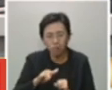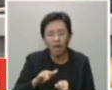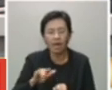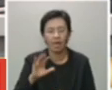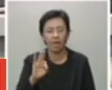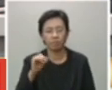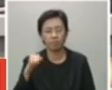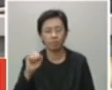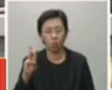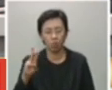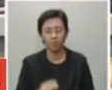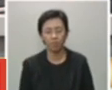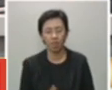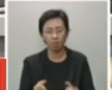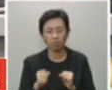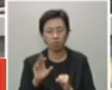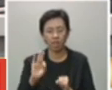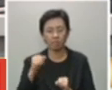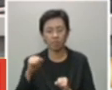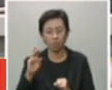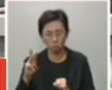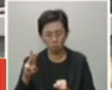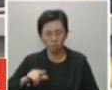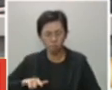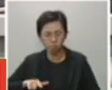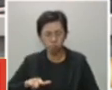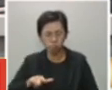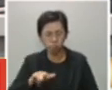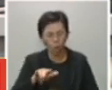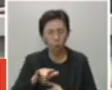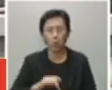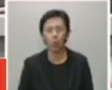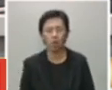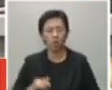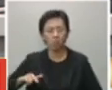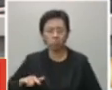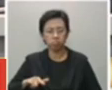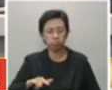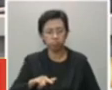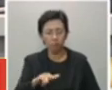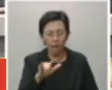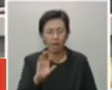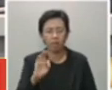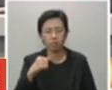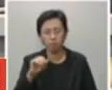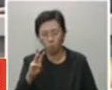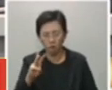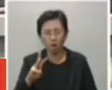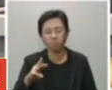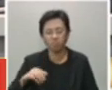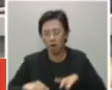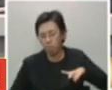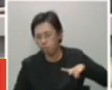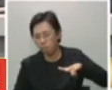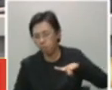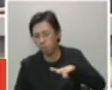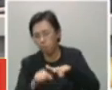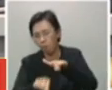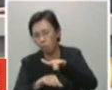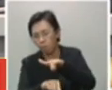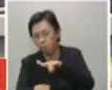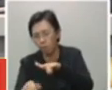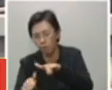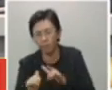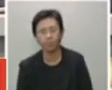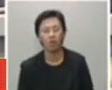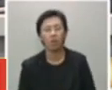ครับ F-16 ก็ถือว่าเป็นอาวุธที่มีอำนาจในการทำลายล้างสูงตัวผมเองต้องขอชื่